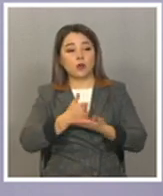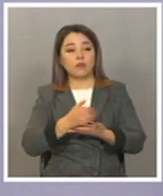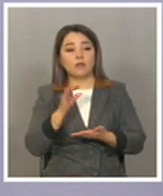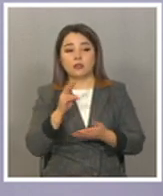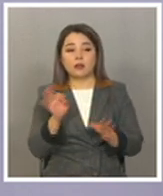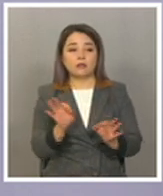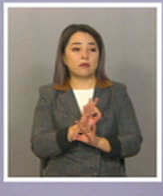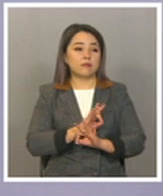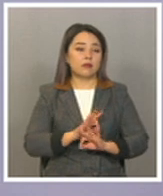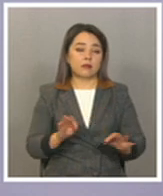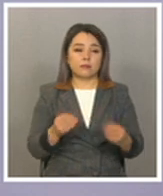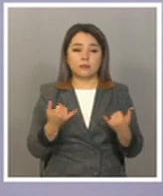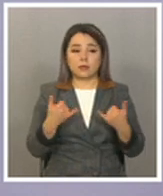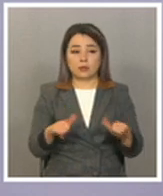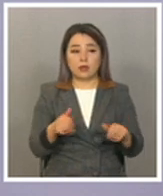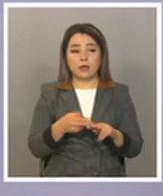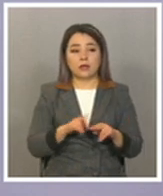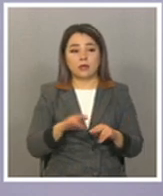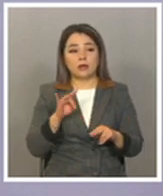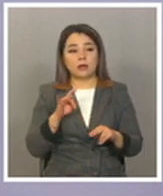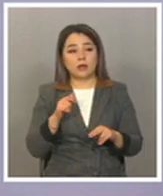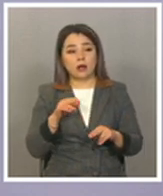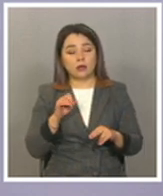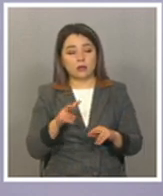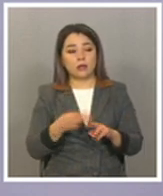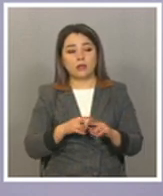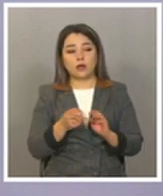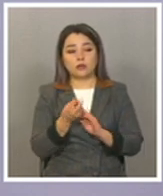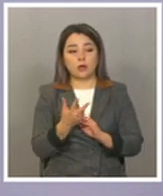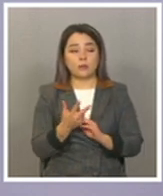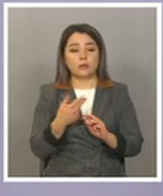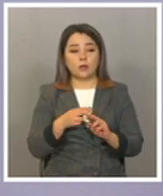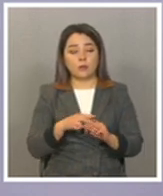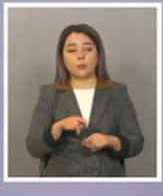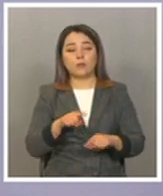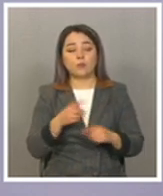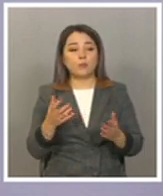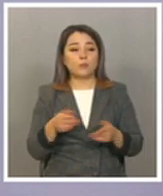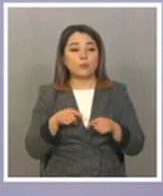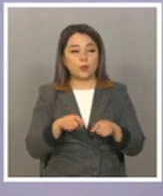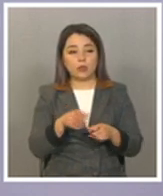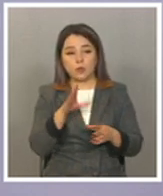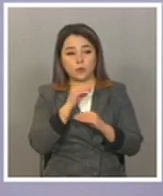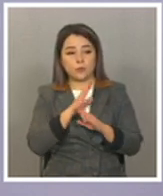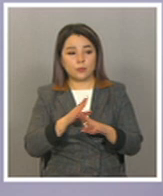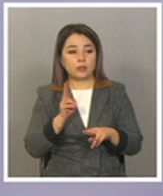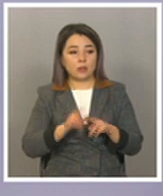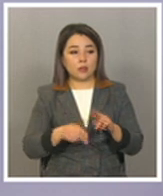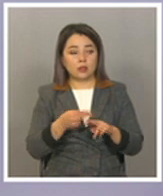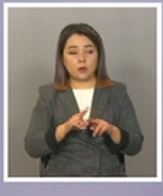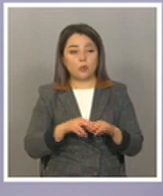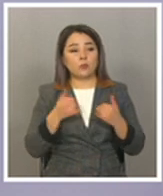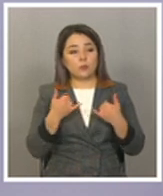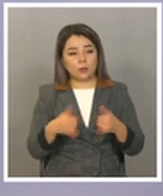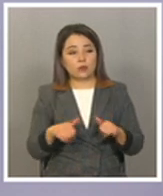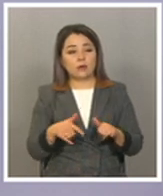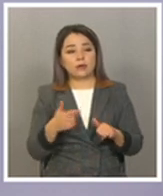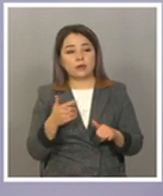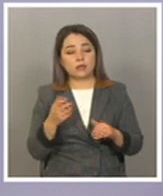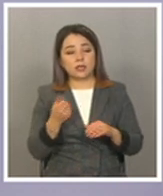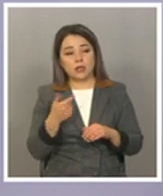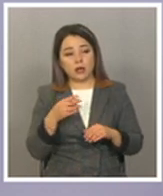прекрасна. Геракл так и не совершил 13-й подвиг. Увы, Геракл так и не совершил 13-й